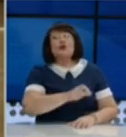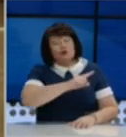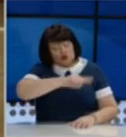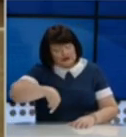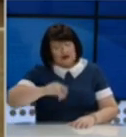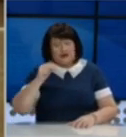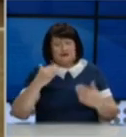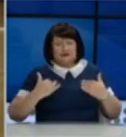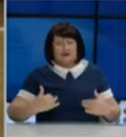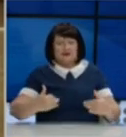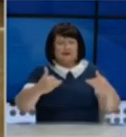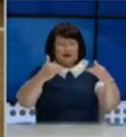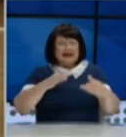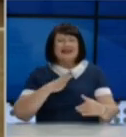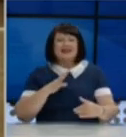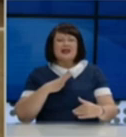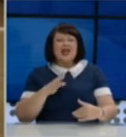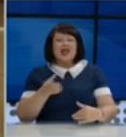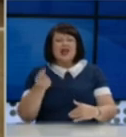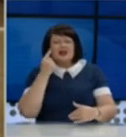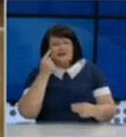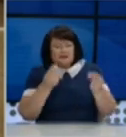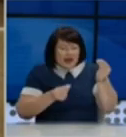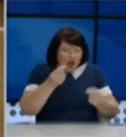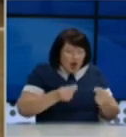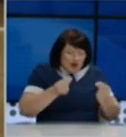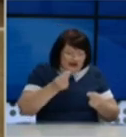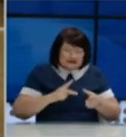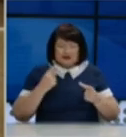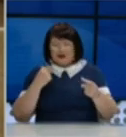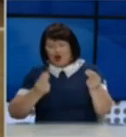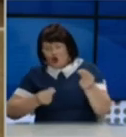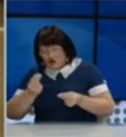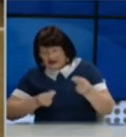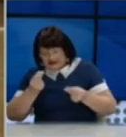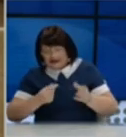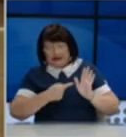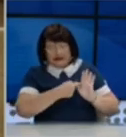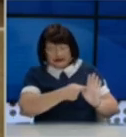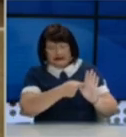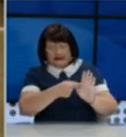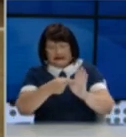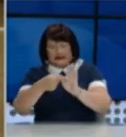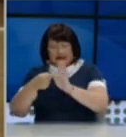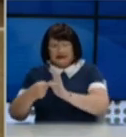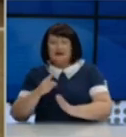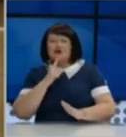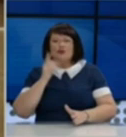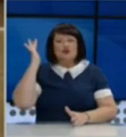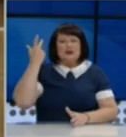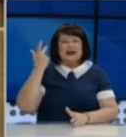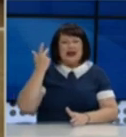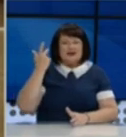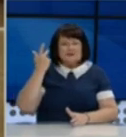Βουλή με διάθεση λογιστικής, δημιουργικής λογιστικής, μιμούμενος την εποχή του κύριου